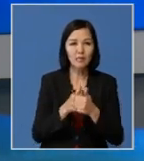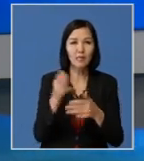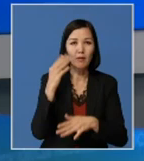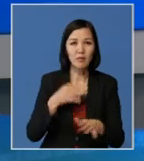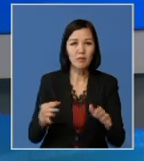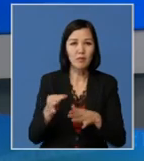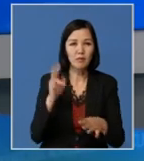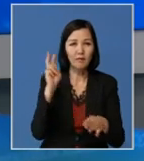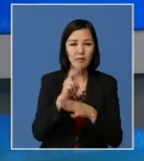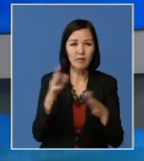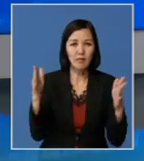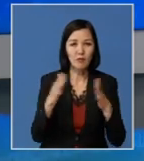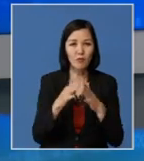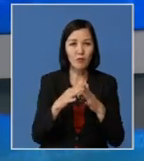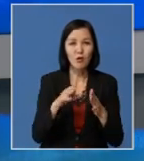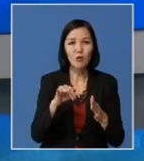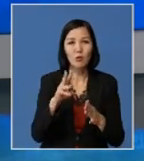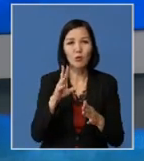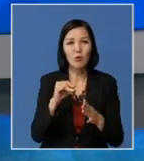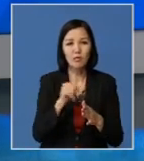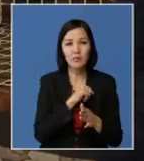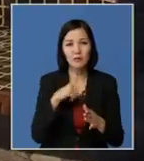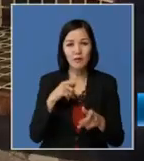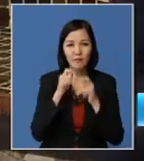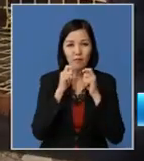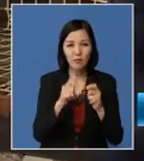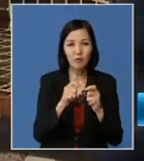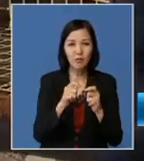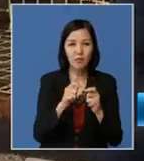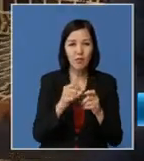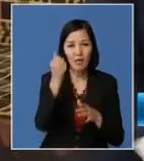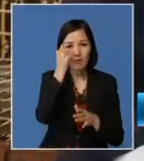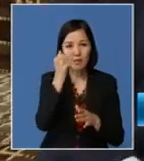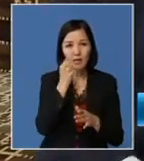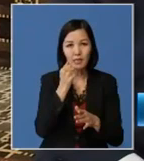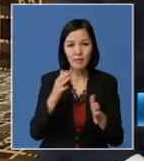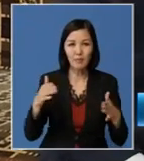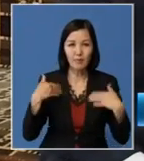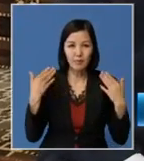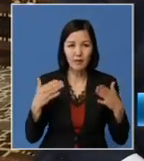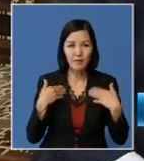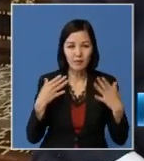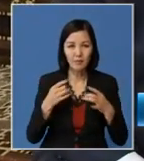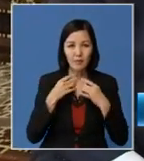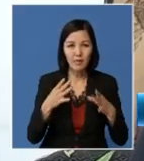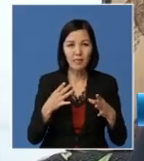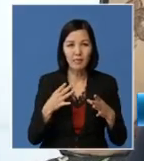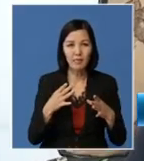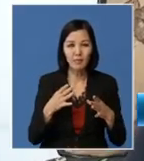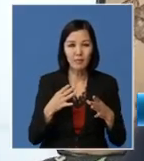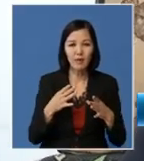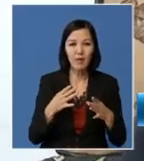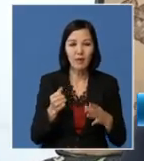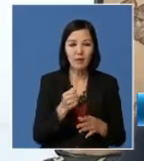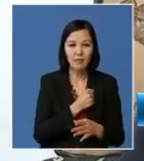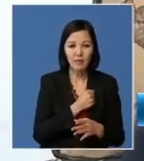навестили их дома. Лаза Турлашев лично вручил памятные подарки, выразил слова благодарности и поздравил с наступающим праздником бывалого